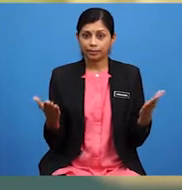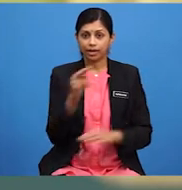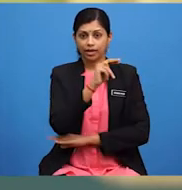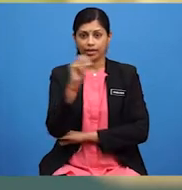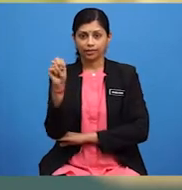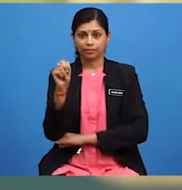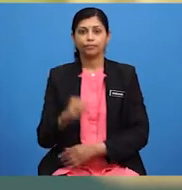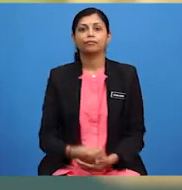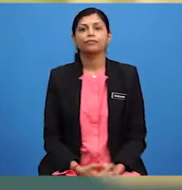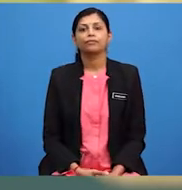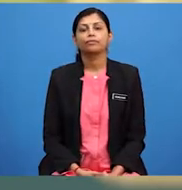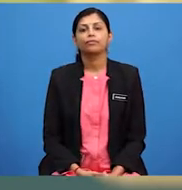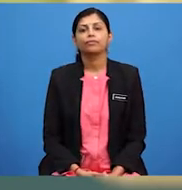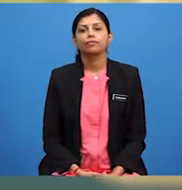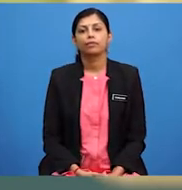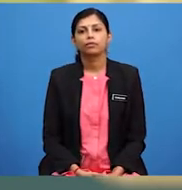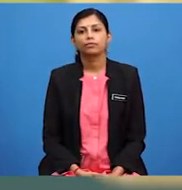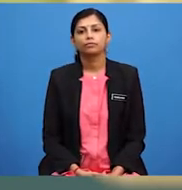keseimbangan.